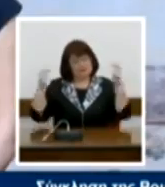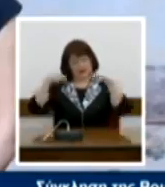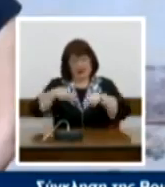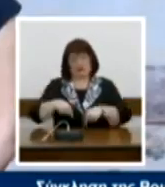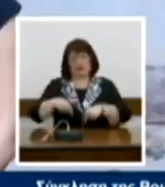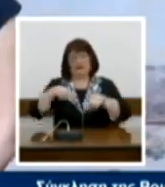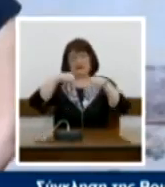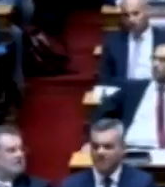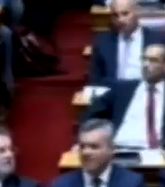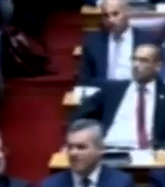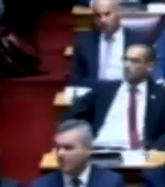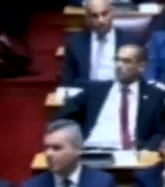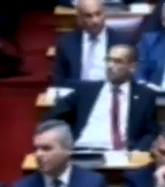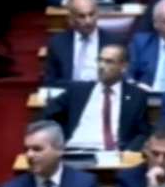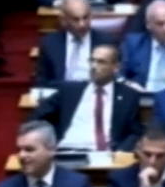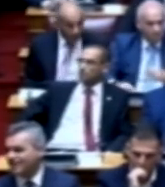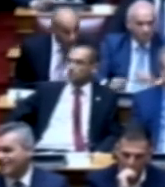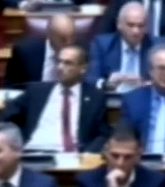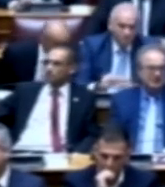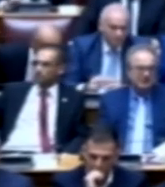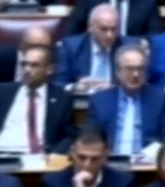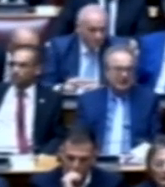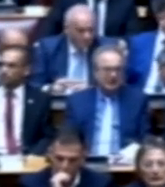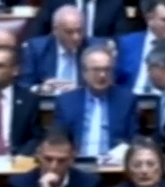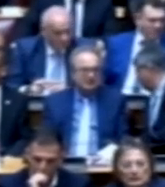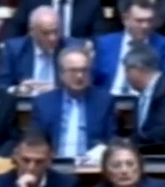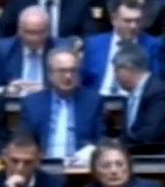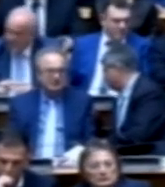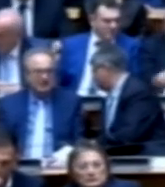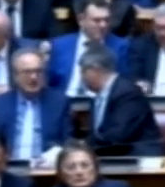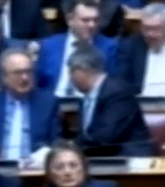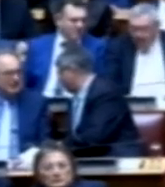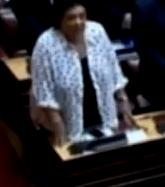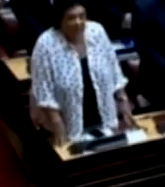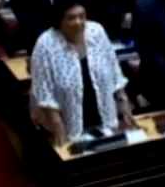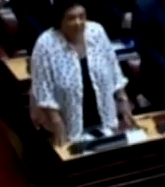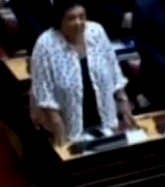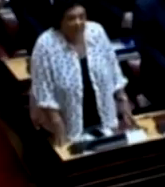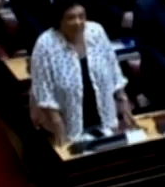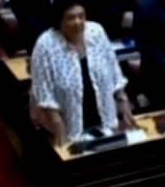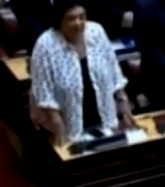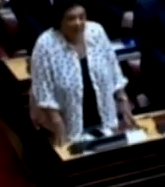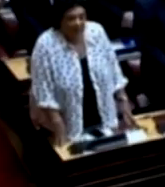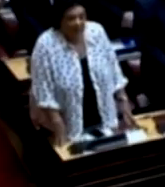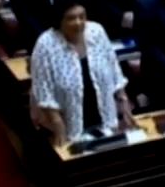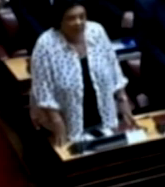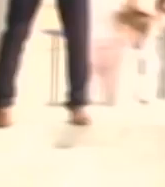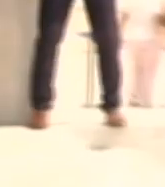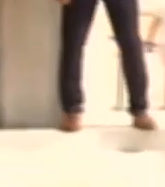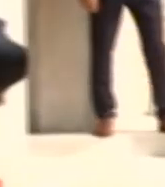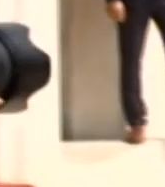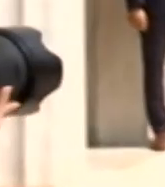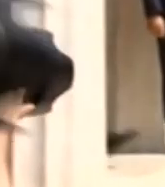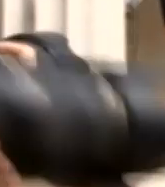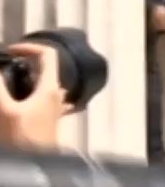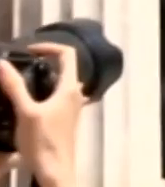ορκομοσία τους, οι βουλευτές υπέγραψαν το σχετικό πρωτόκολλο ορκομοσίας και παρέλαβαν ενημερωτικό φάκελο που περιέλαμβανε μεταξύ άλλων το Σύνταγμα και τον κανονισμό